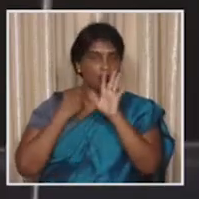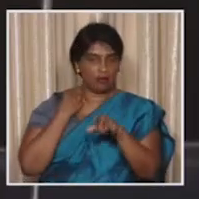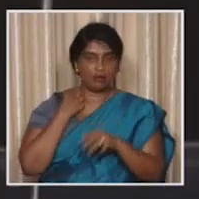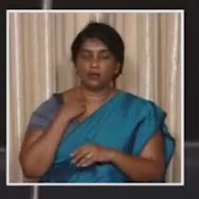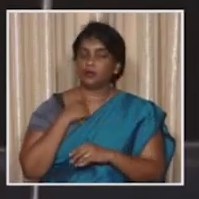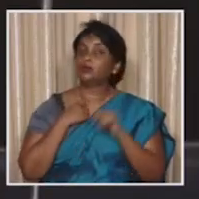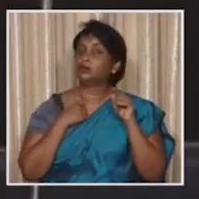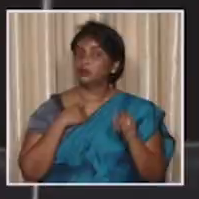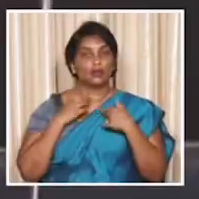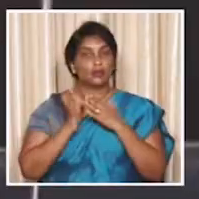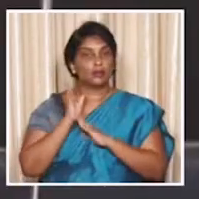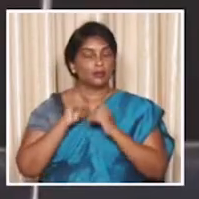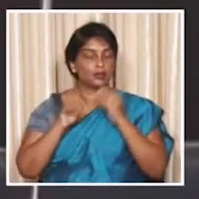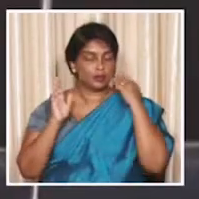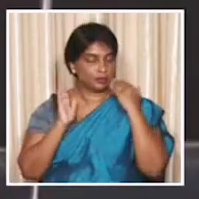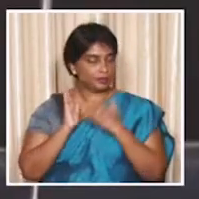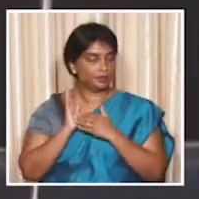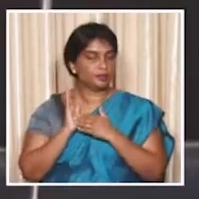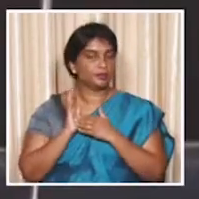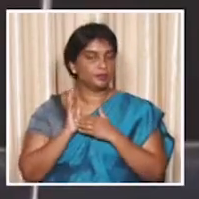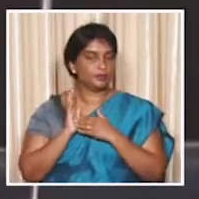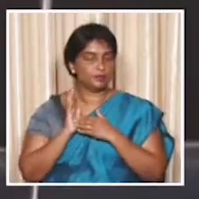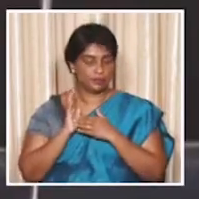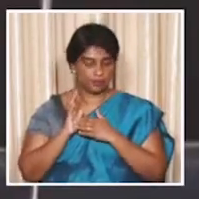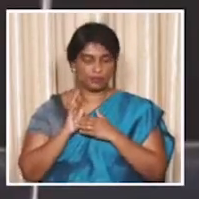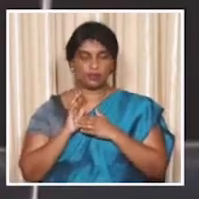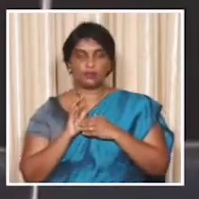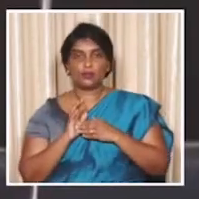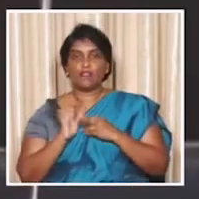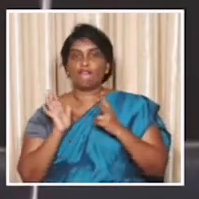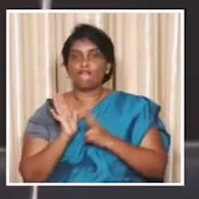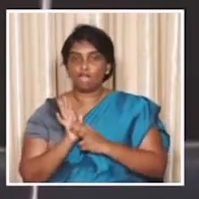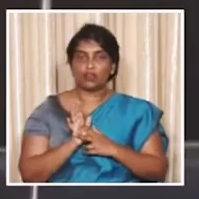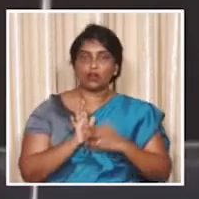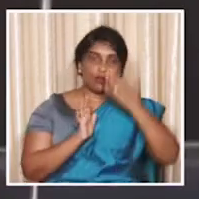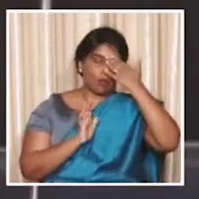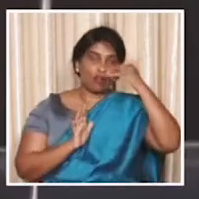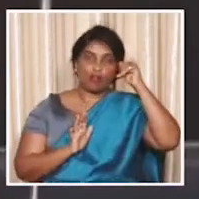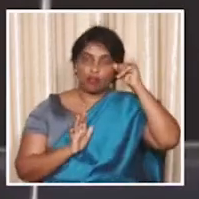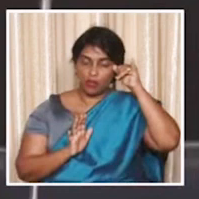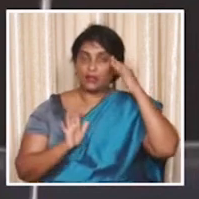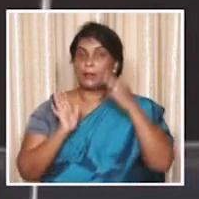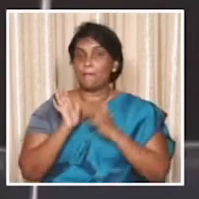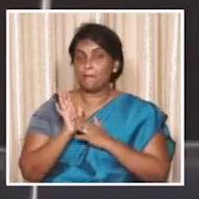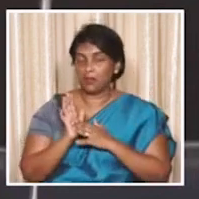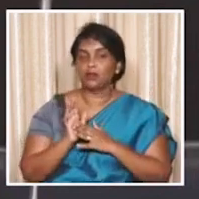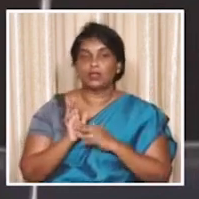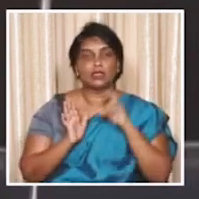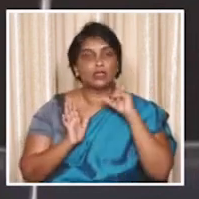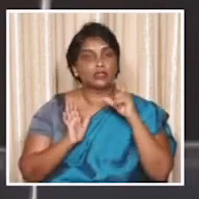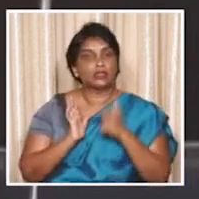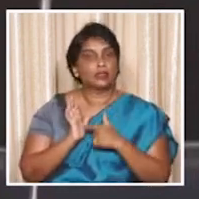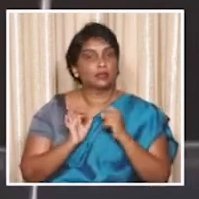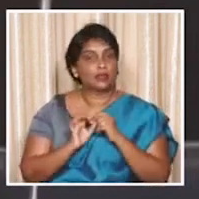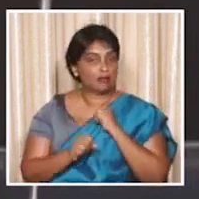அமைச்சு சம்பந்தமாக அதாவது மன்னார் வவுனியா முல்லைத்தீவு போன்ற மாவட்டங்களிலே சிடிபி மிக மோசமான ஒரு